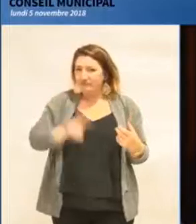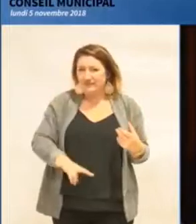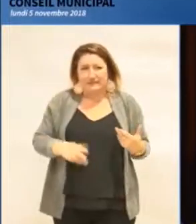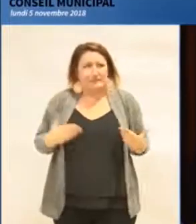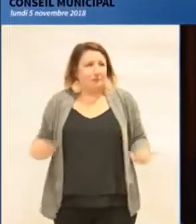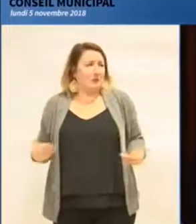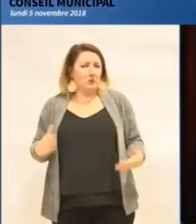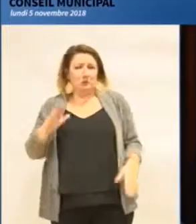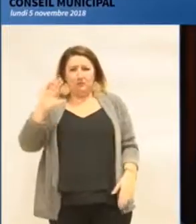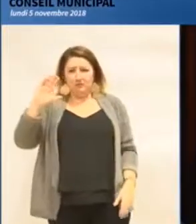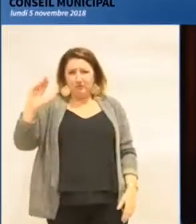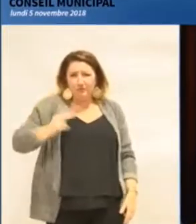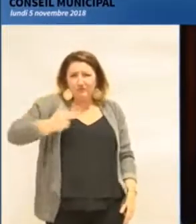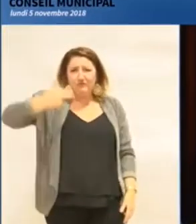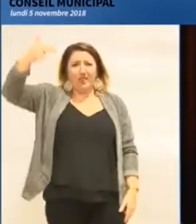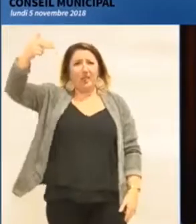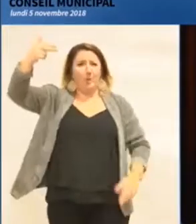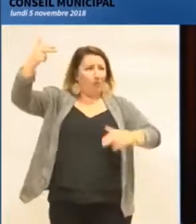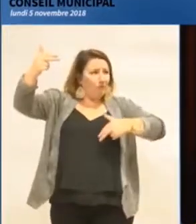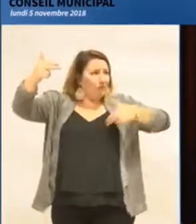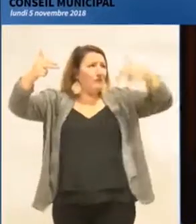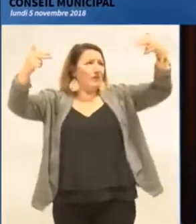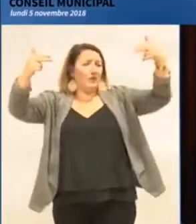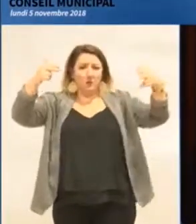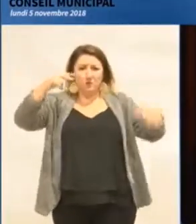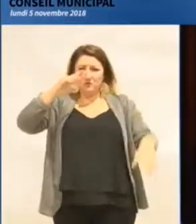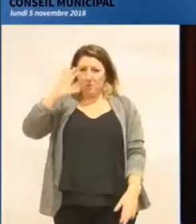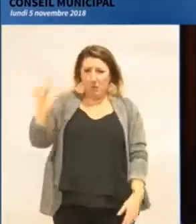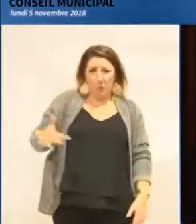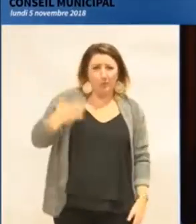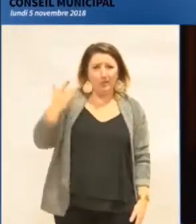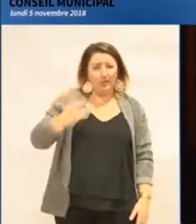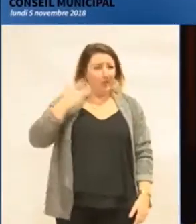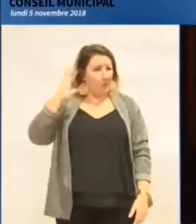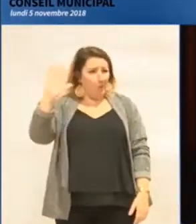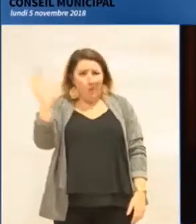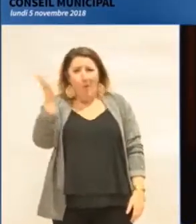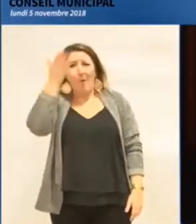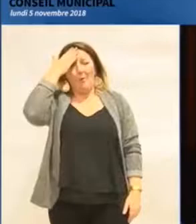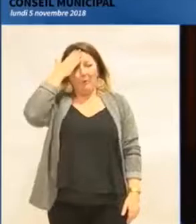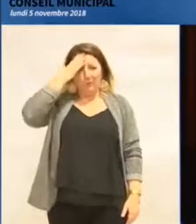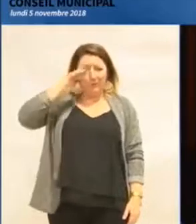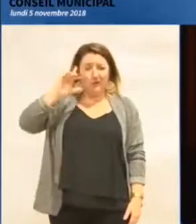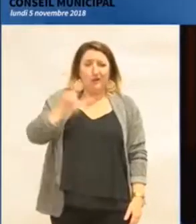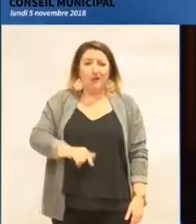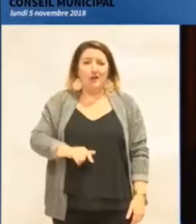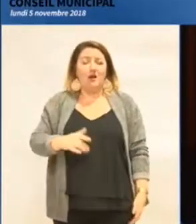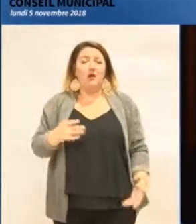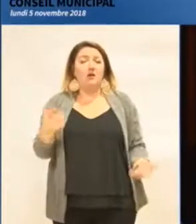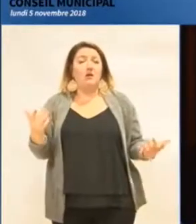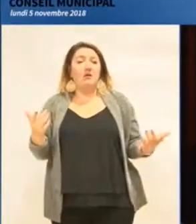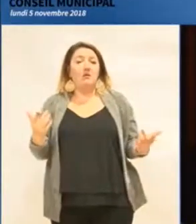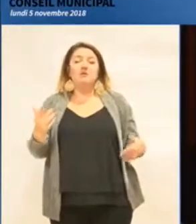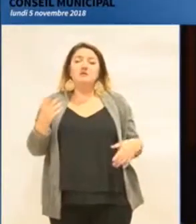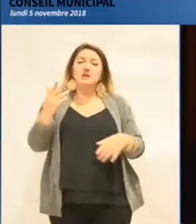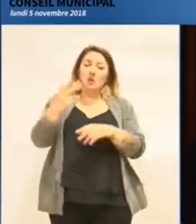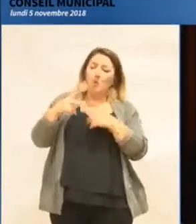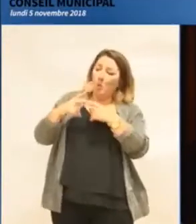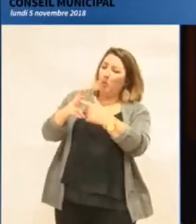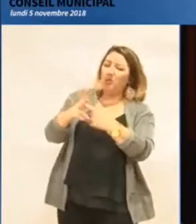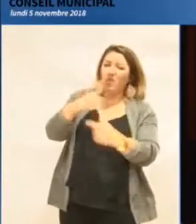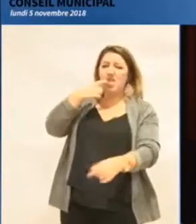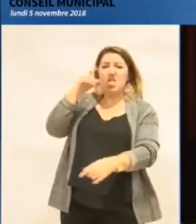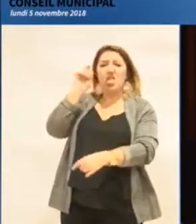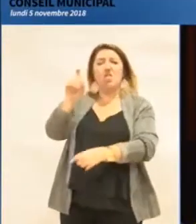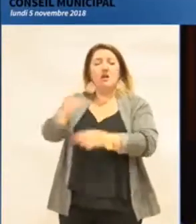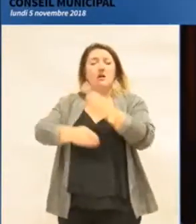Il ne s'agit pas de condamner, ou il ne s'agit plus de condamner ou de magnifier l'outil, mais de savoir